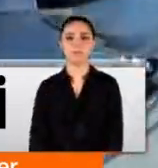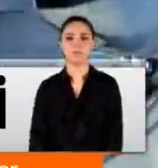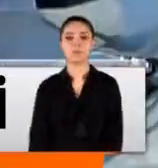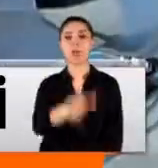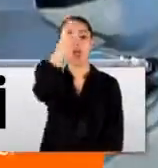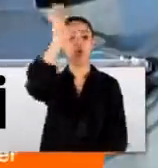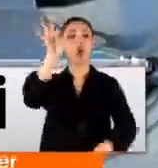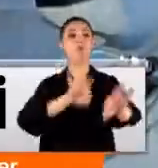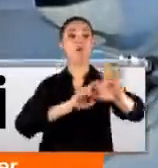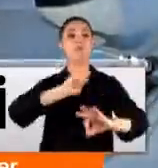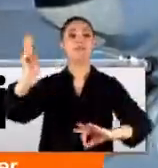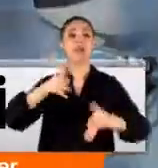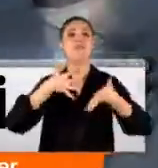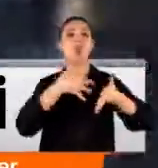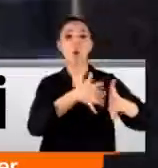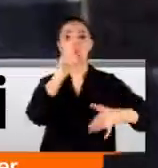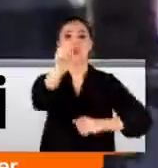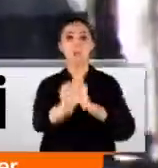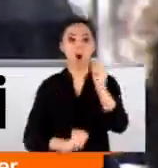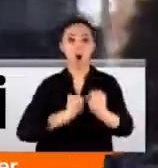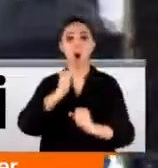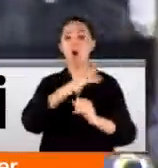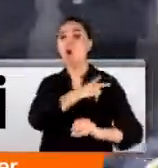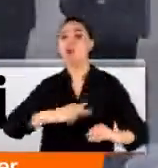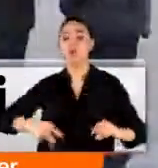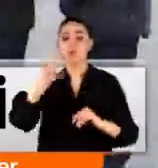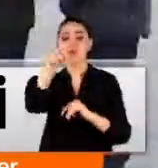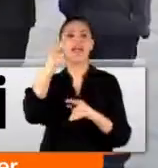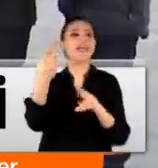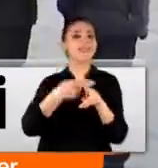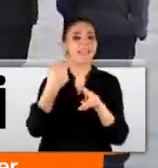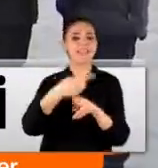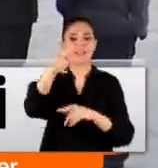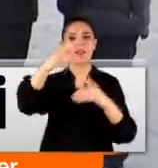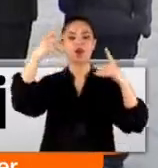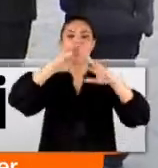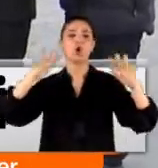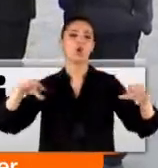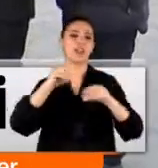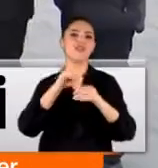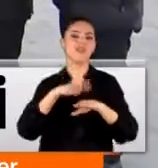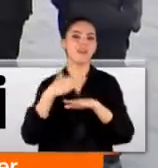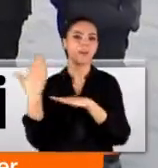Türk mühendisleri tarafından üretilen otobüsün testini külliyede yaptı. Şoför koltuğunda kimsenin olmaması sizi